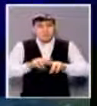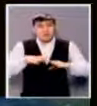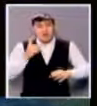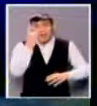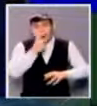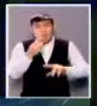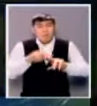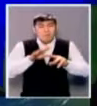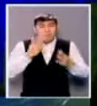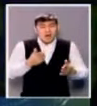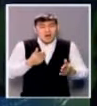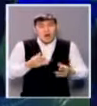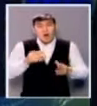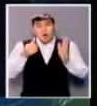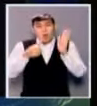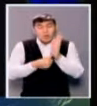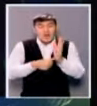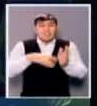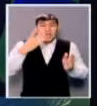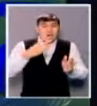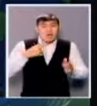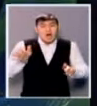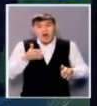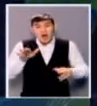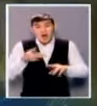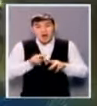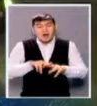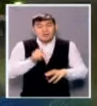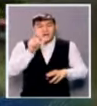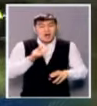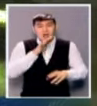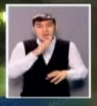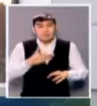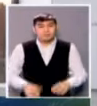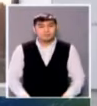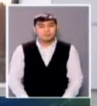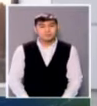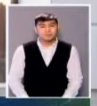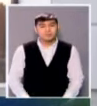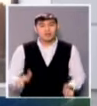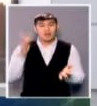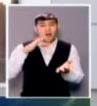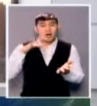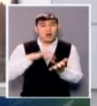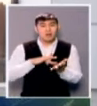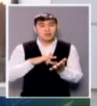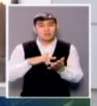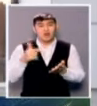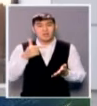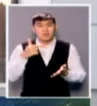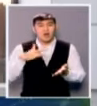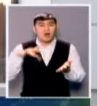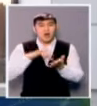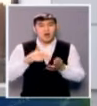көлік жүргізетіндердің дені 16 мен 40 жас аралығындағылар, дейді сақшылар. Қала аумағында, Атырау